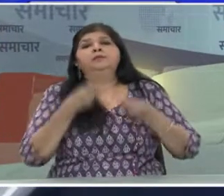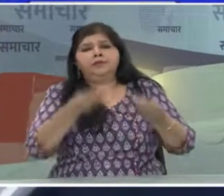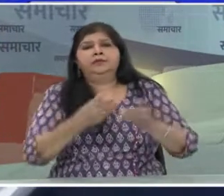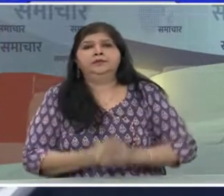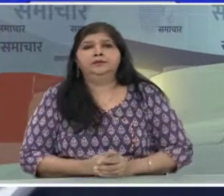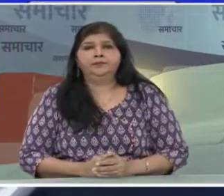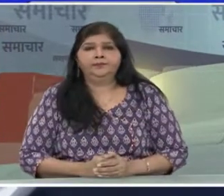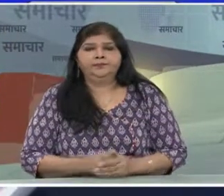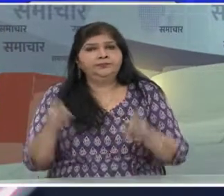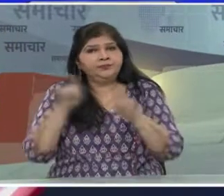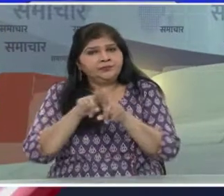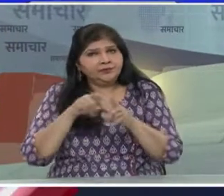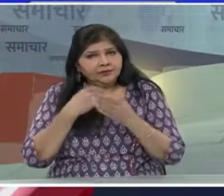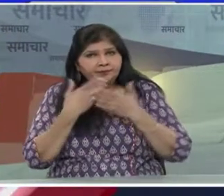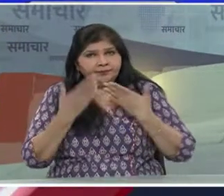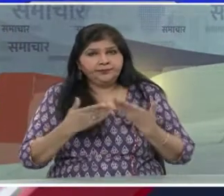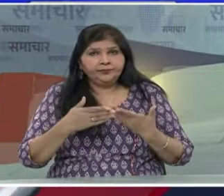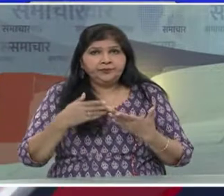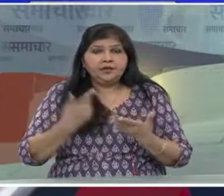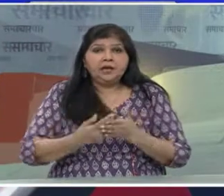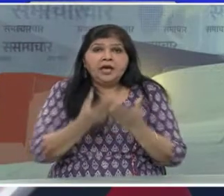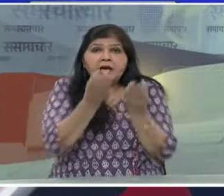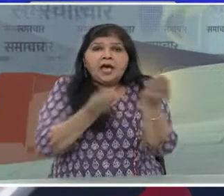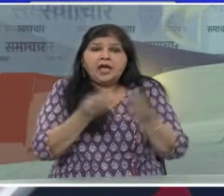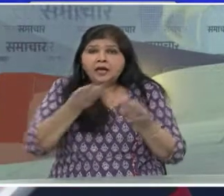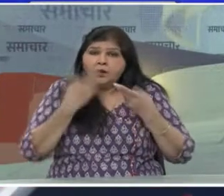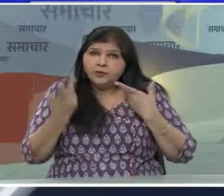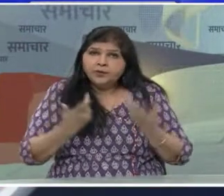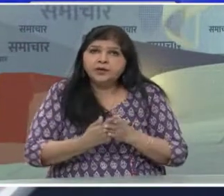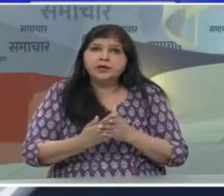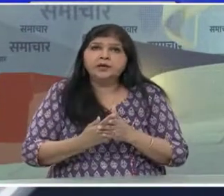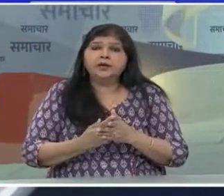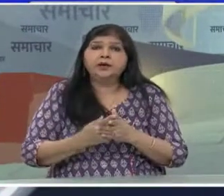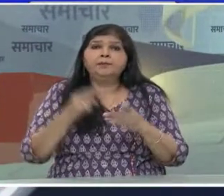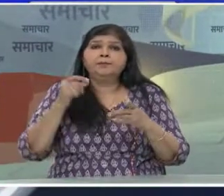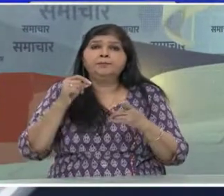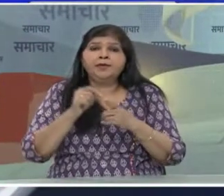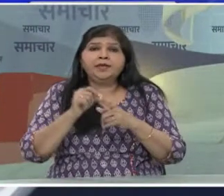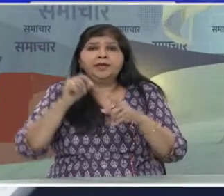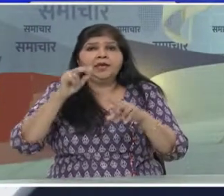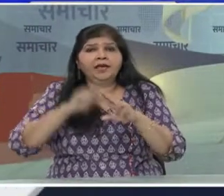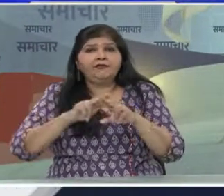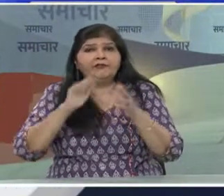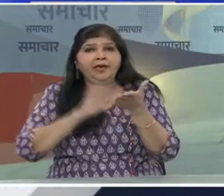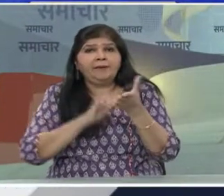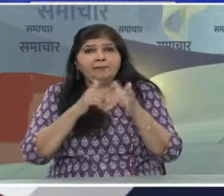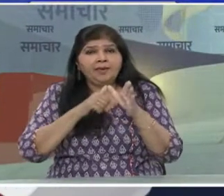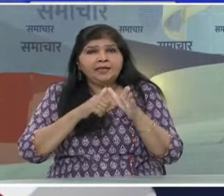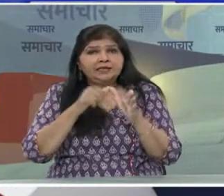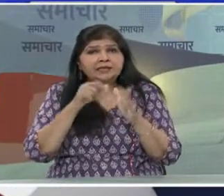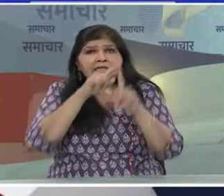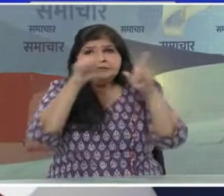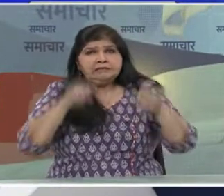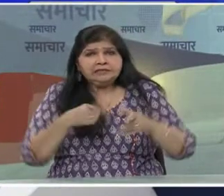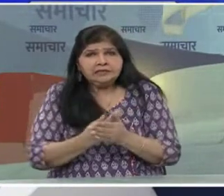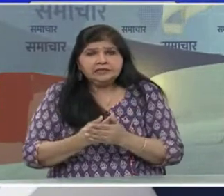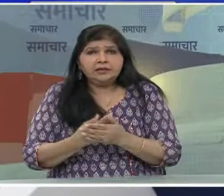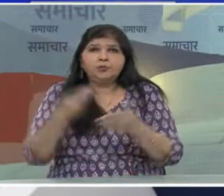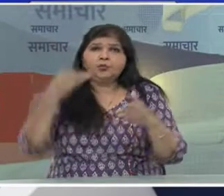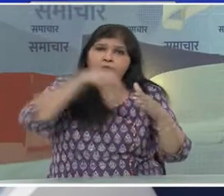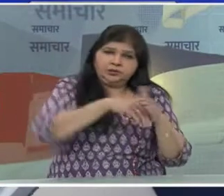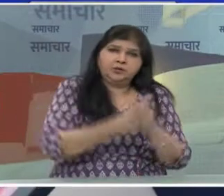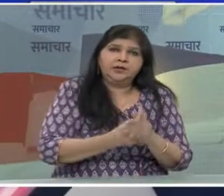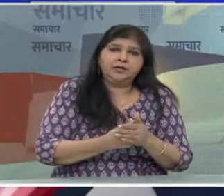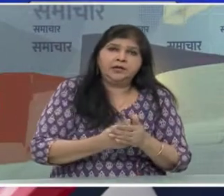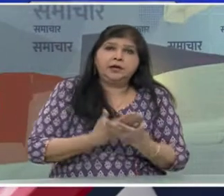और यही इसमें अकाउंटिंग और पीएफएमएस सिस्टम जो है उसको भी इस्तेमाल करना, बहुत